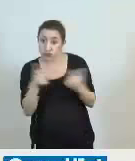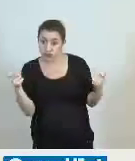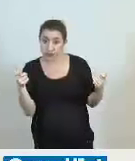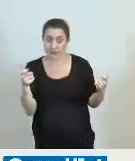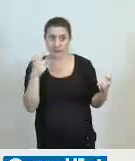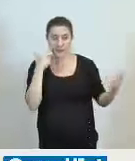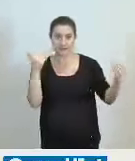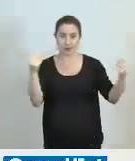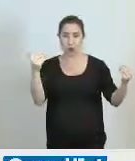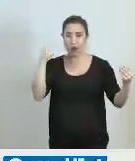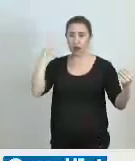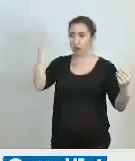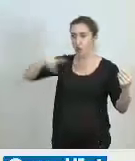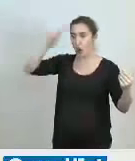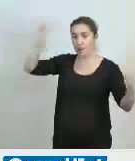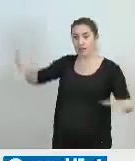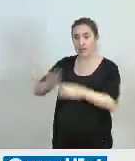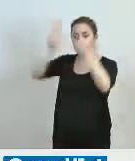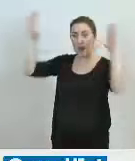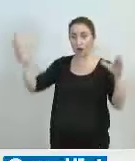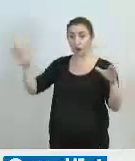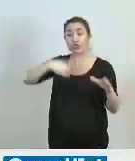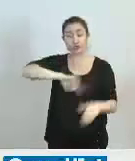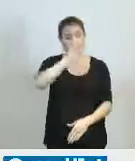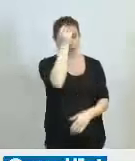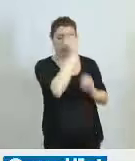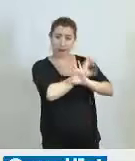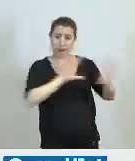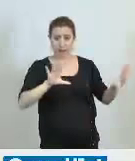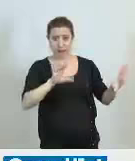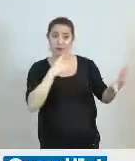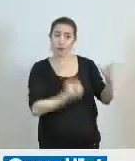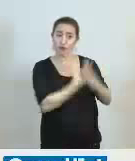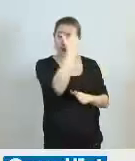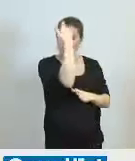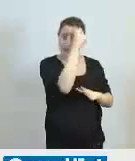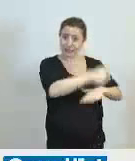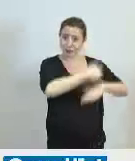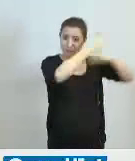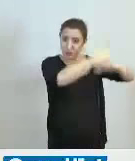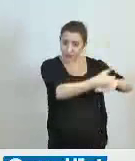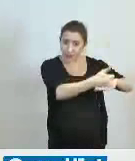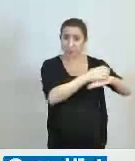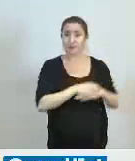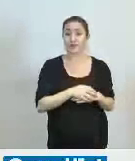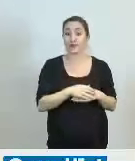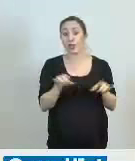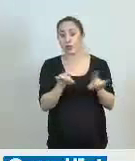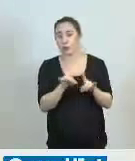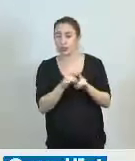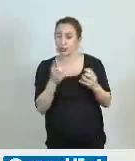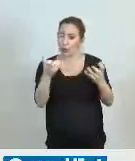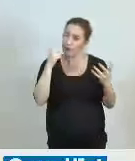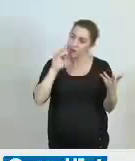qui va être, vous l'avez bien compris, sous l'impulsion de notre président, le cœur aussi de ce que nous souhaitons déployer.